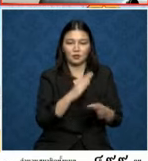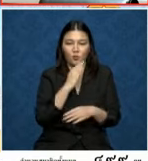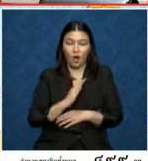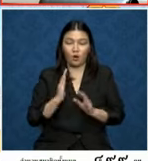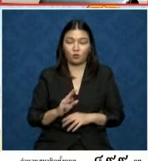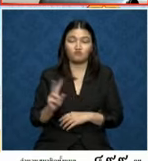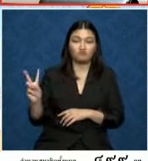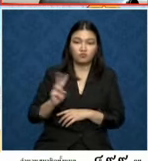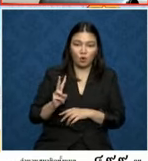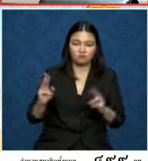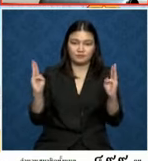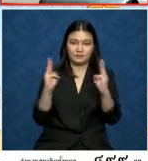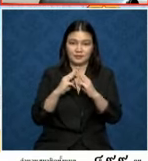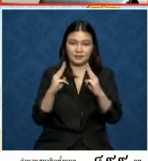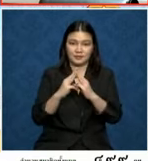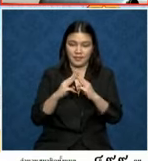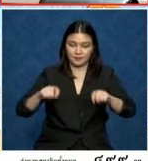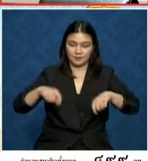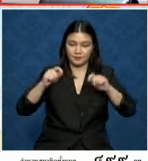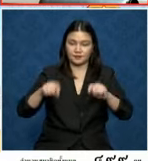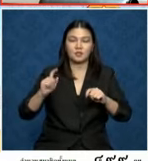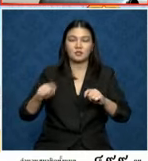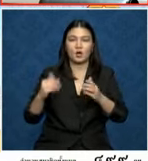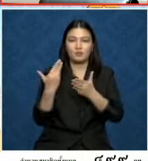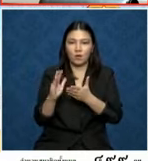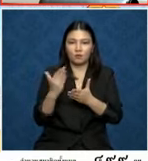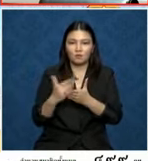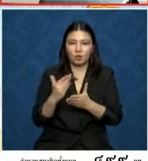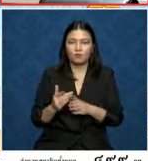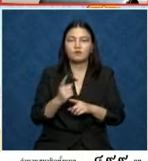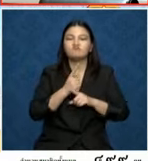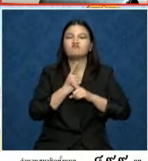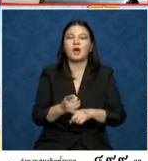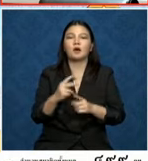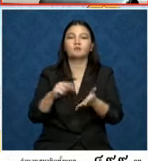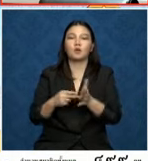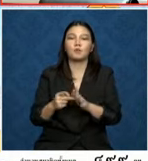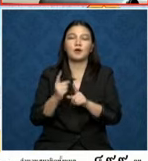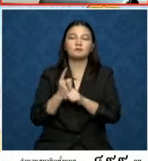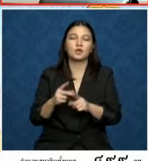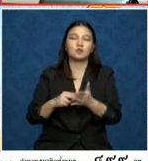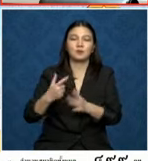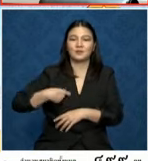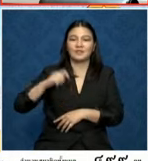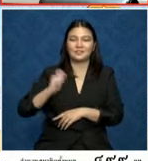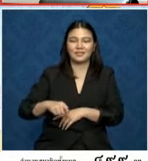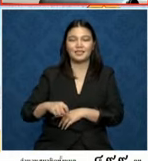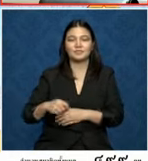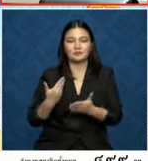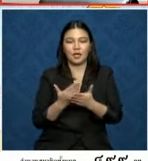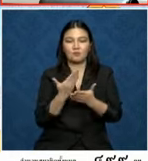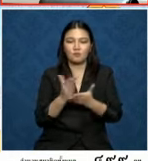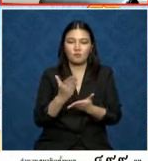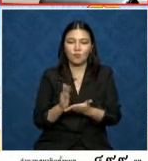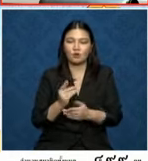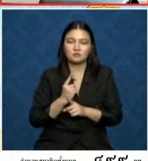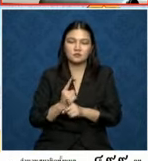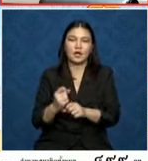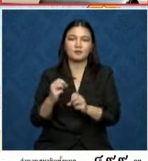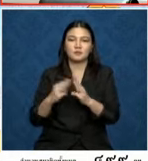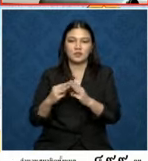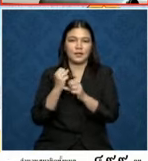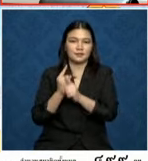งผ่อนชำระหนี้ต่อศาลไว้แล้วให้ถือว่าเป็นข้อตกลงนั้นเป็นสัญญาประนีประนอมยอมความและใช้ได้ต่อไป